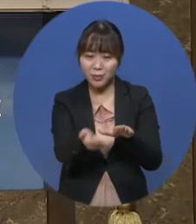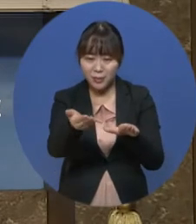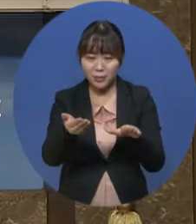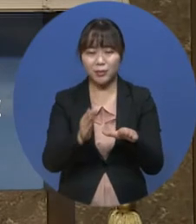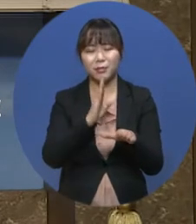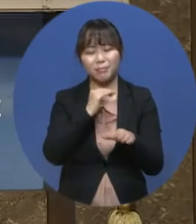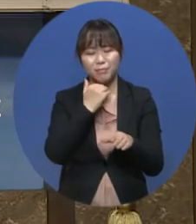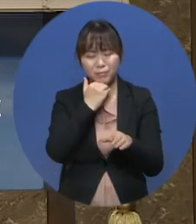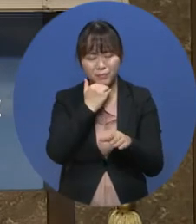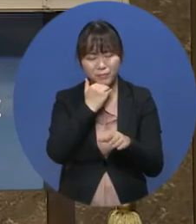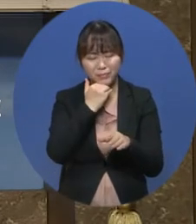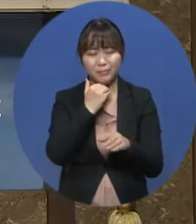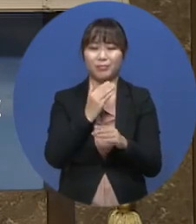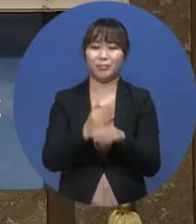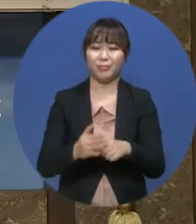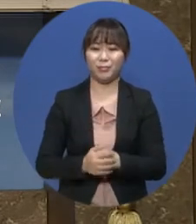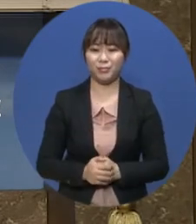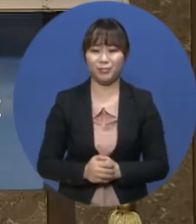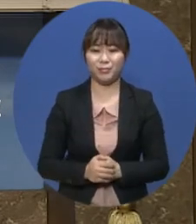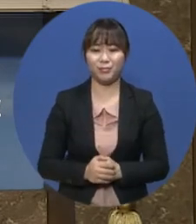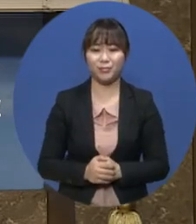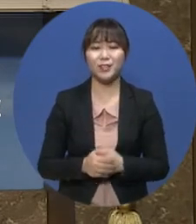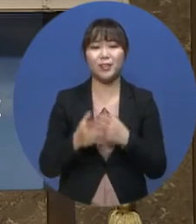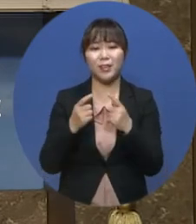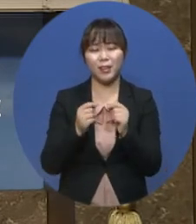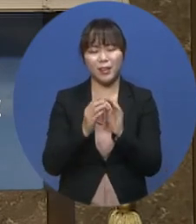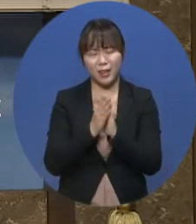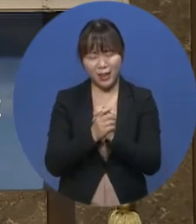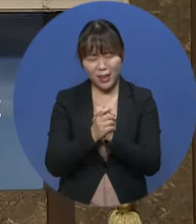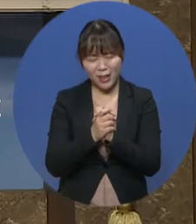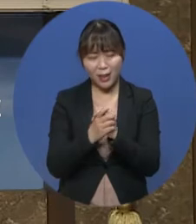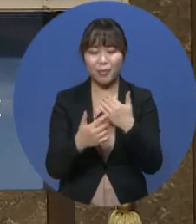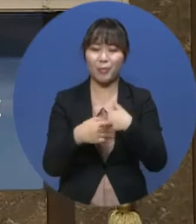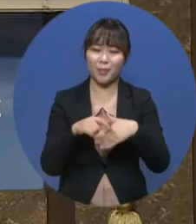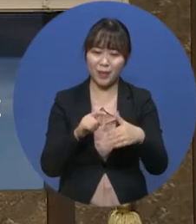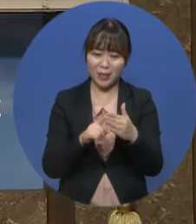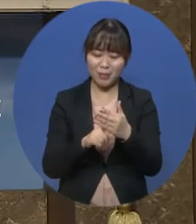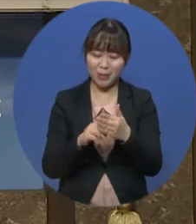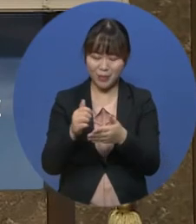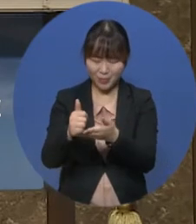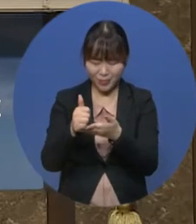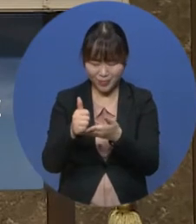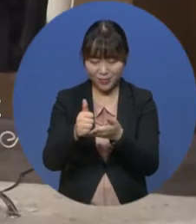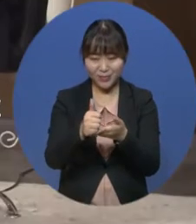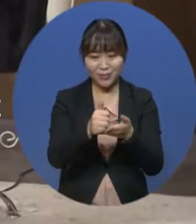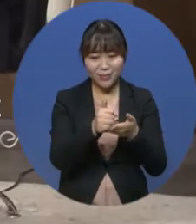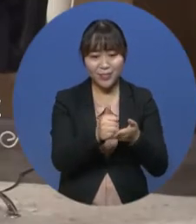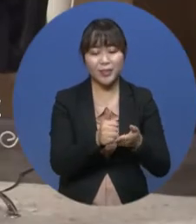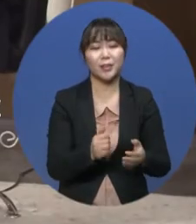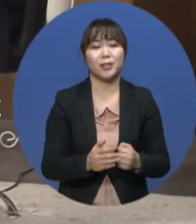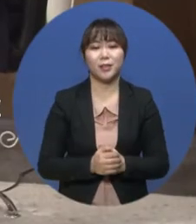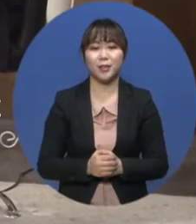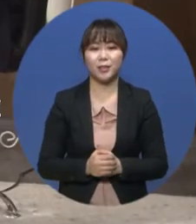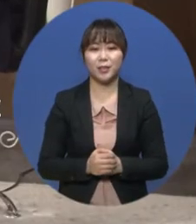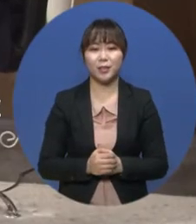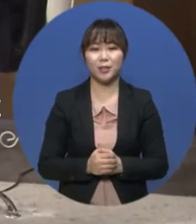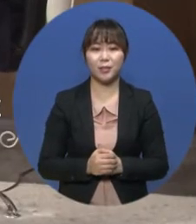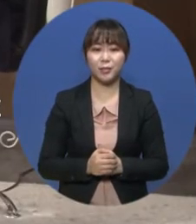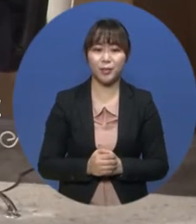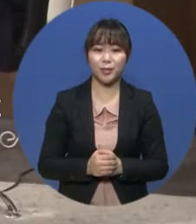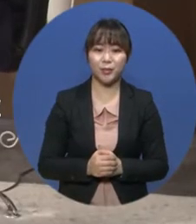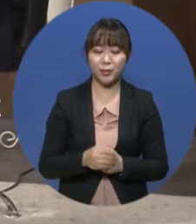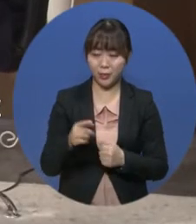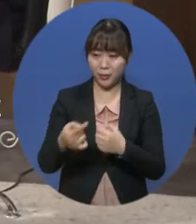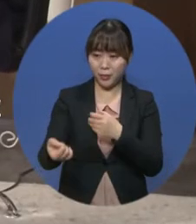너무나 기다리고 있습니다 이렇게 이제 에 간곡한 마음으로 초대를 합니다 어 그러면 이제 거기에 은의